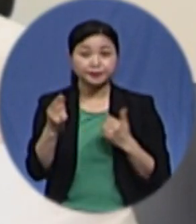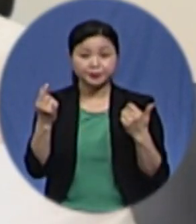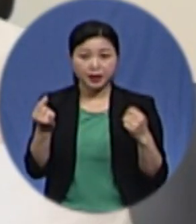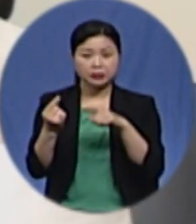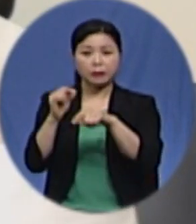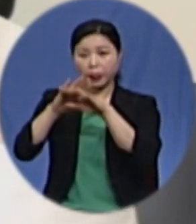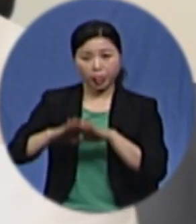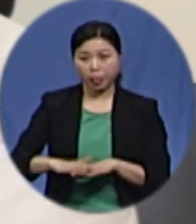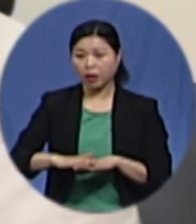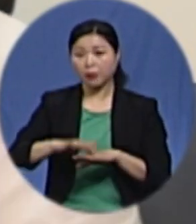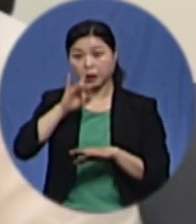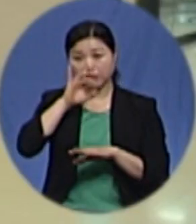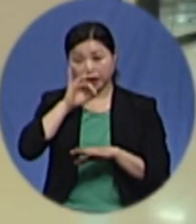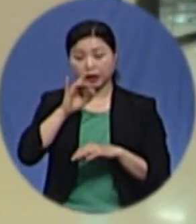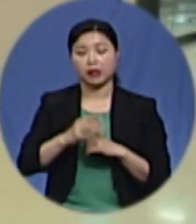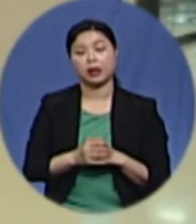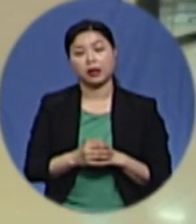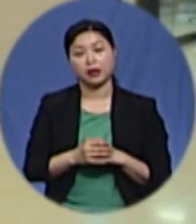그걸 풀지 못한다든지.